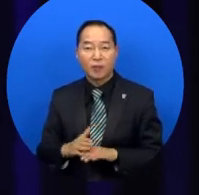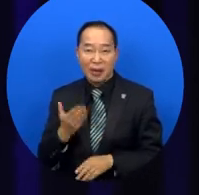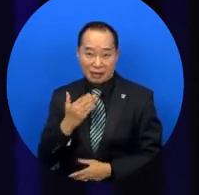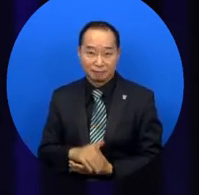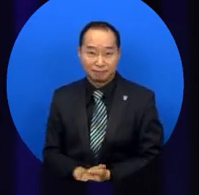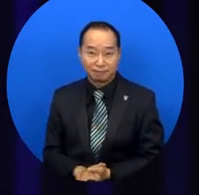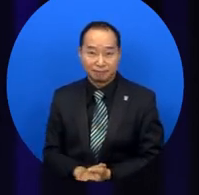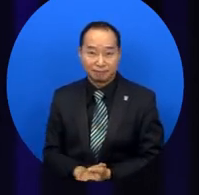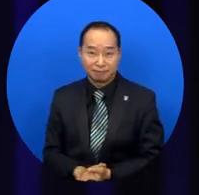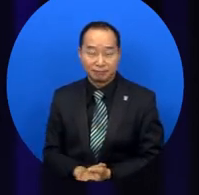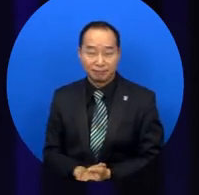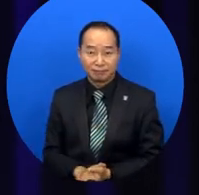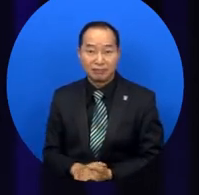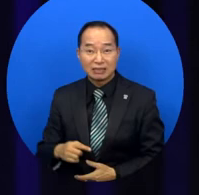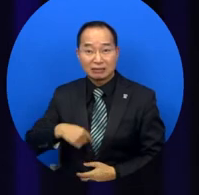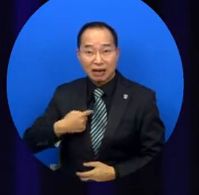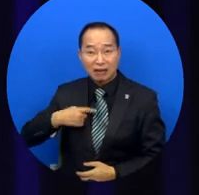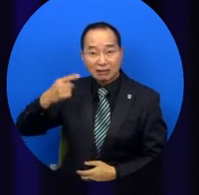이게